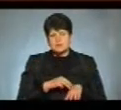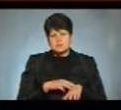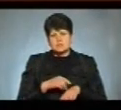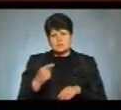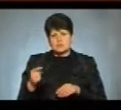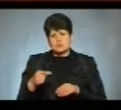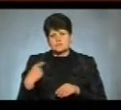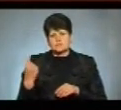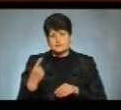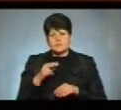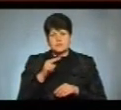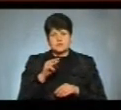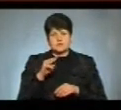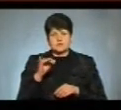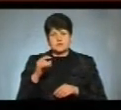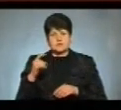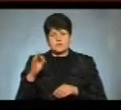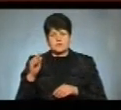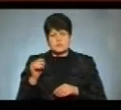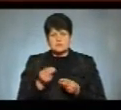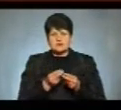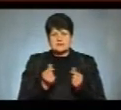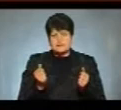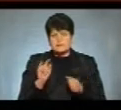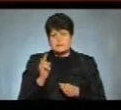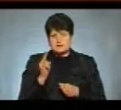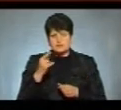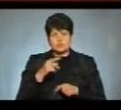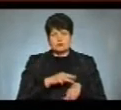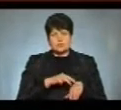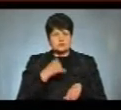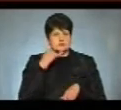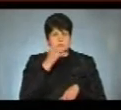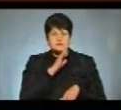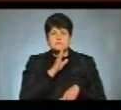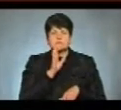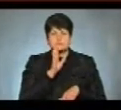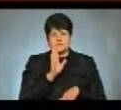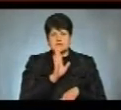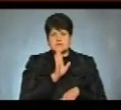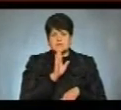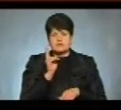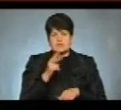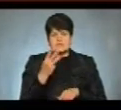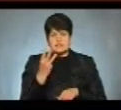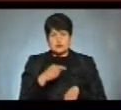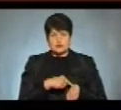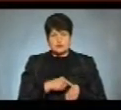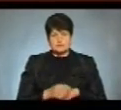області Петро Тихович. Про зникнення дитини в поліцію повідомила мати дівчинки вчора о 23-й